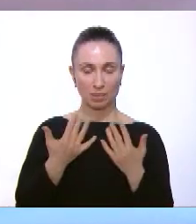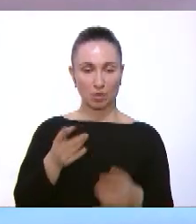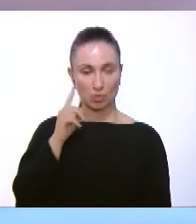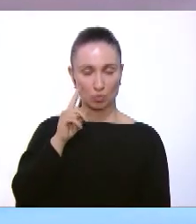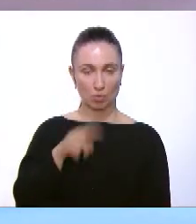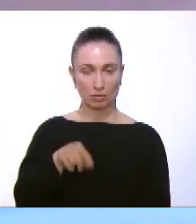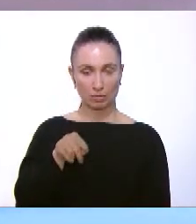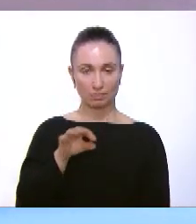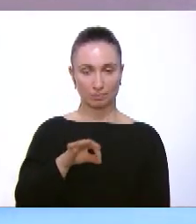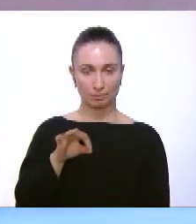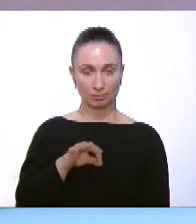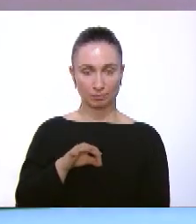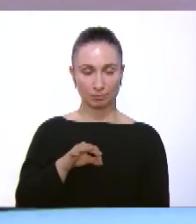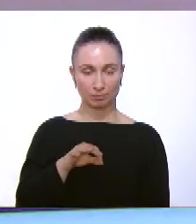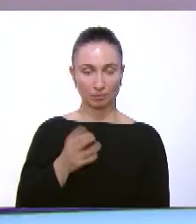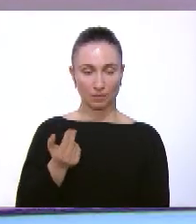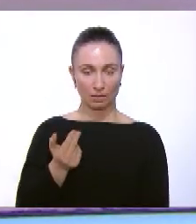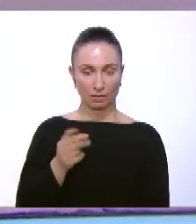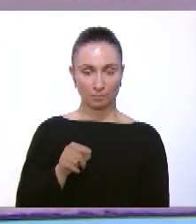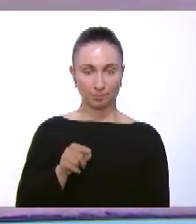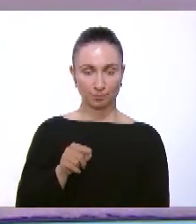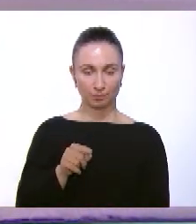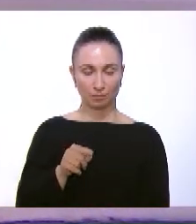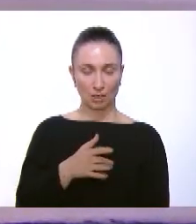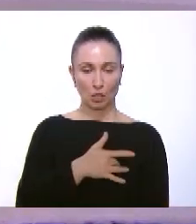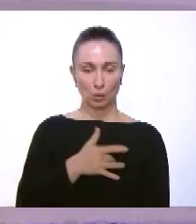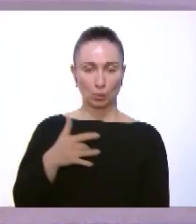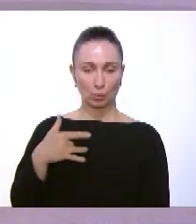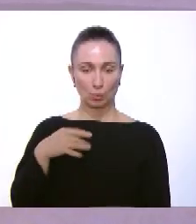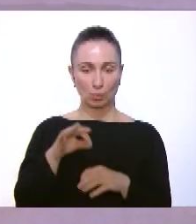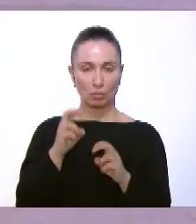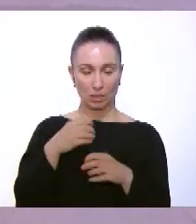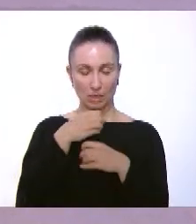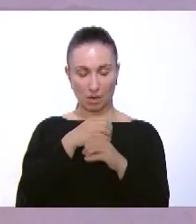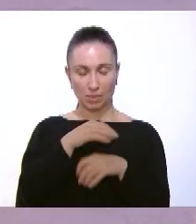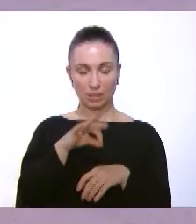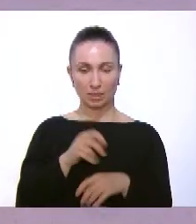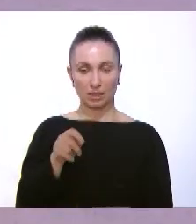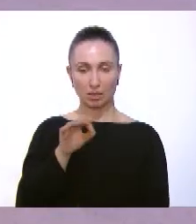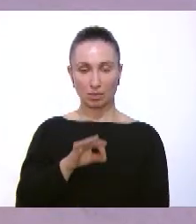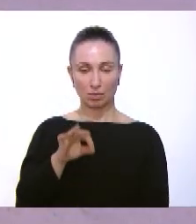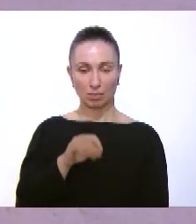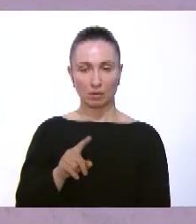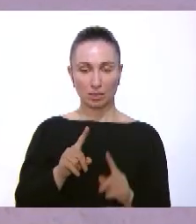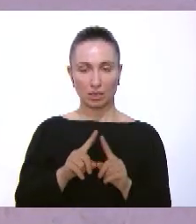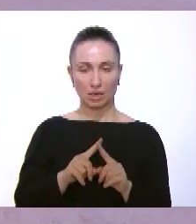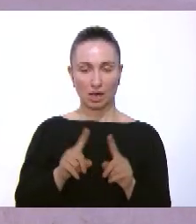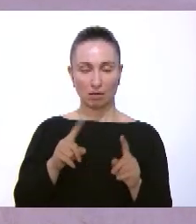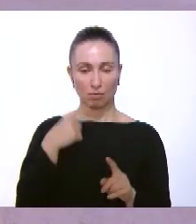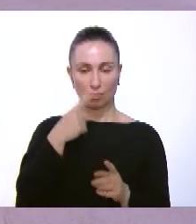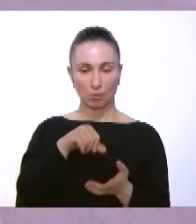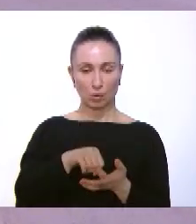ცოდნის დამსახურებით? დიახ, ტუბერკულოზის ლაბორატორიულ დიაგნოსტიკას განსაკუთრებული